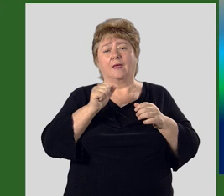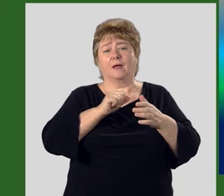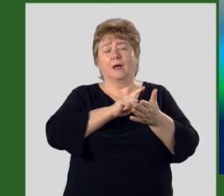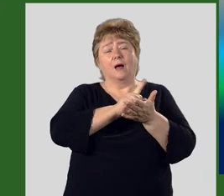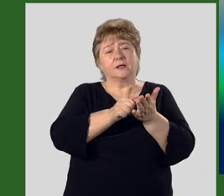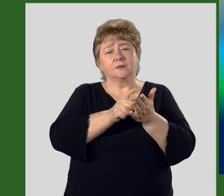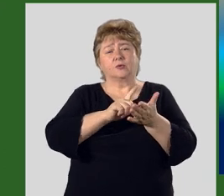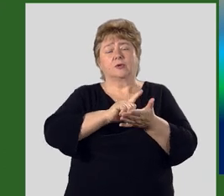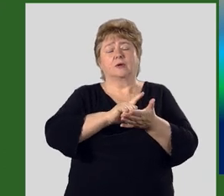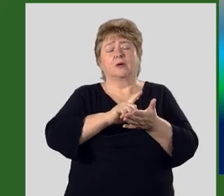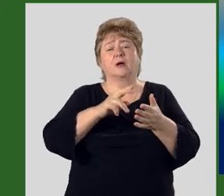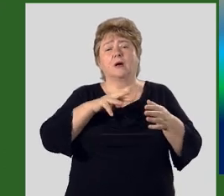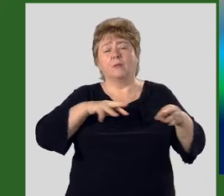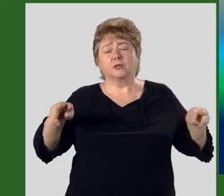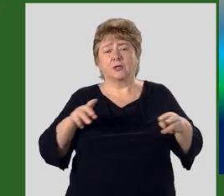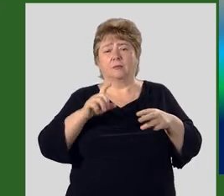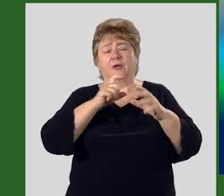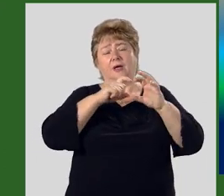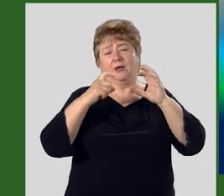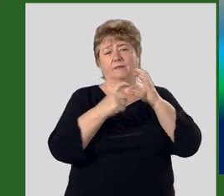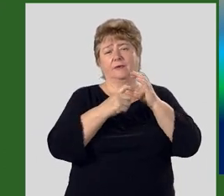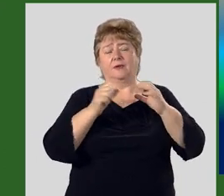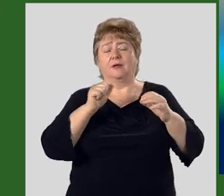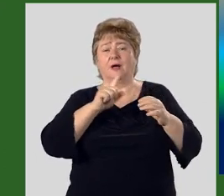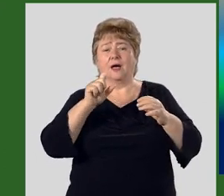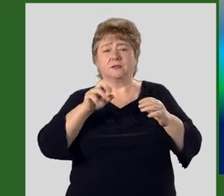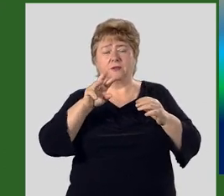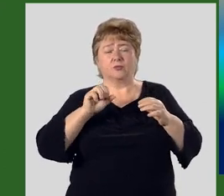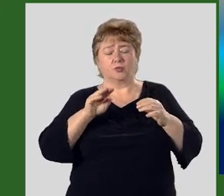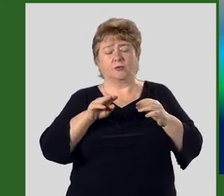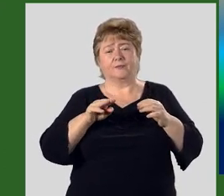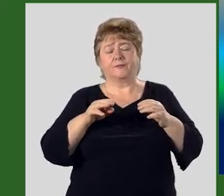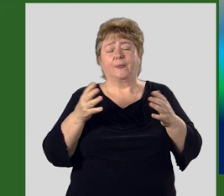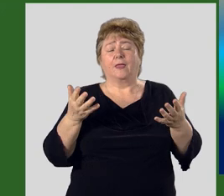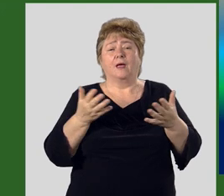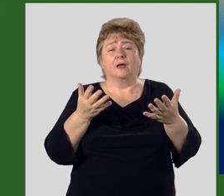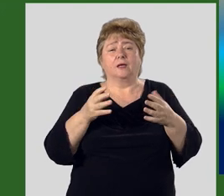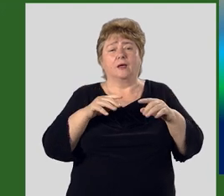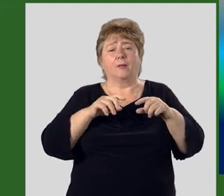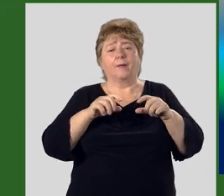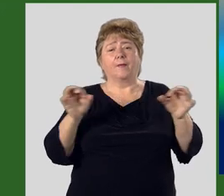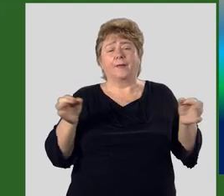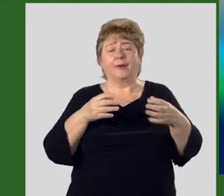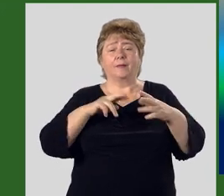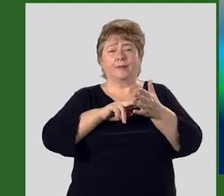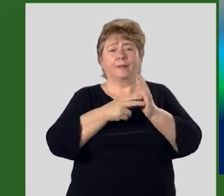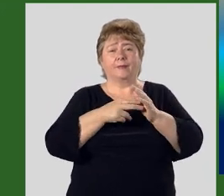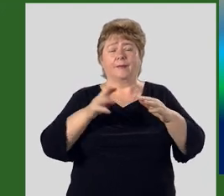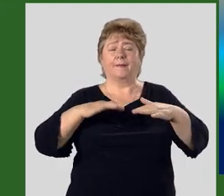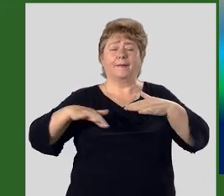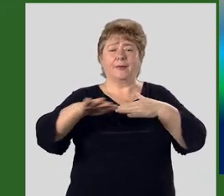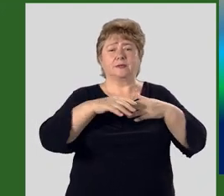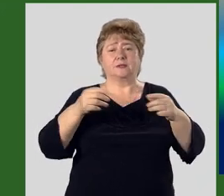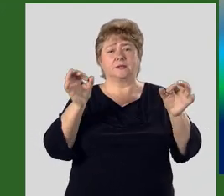Азимут, масштаб, экватор. Азимут. Предметы местности на плане местности